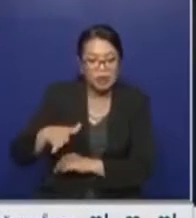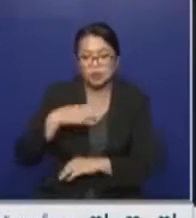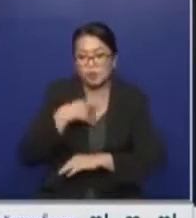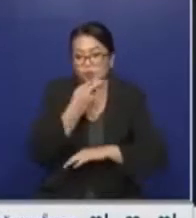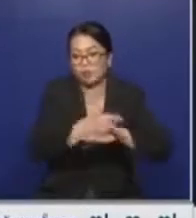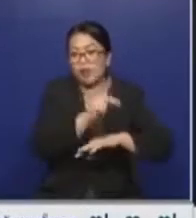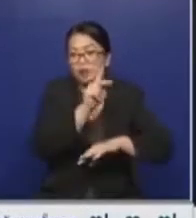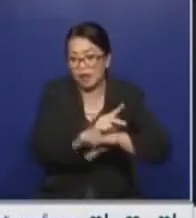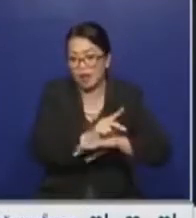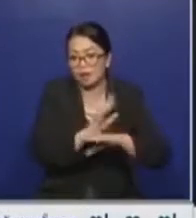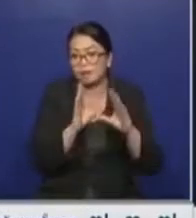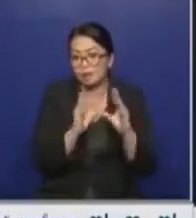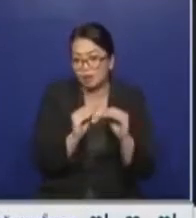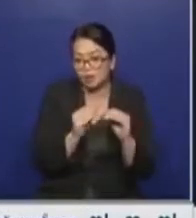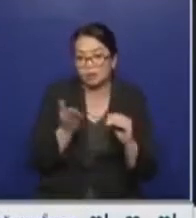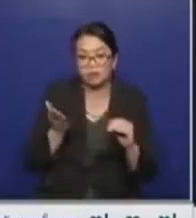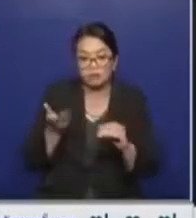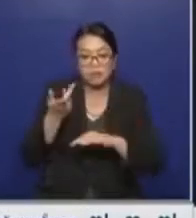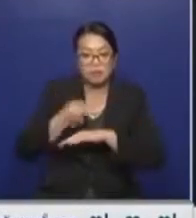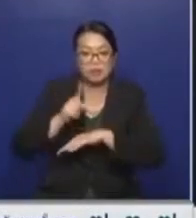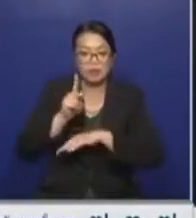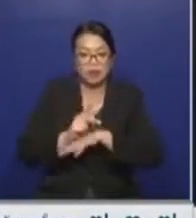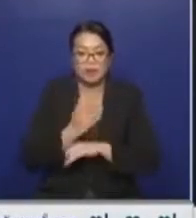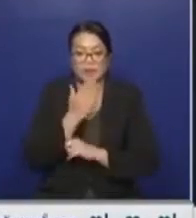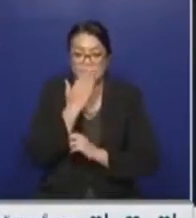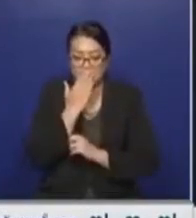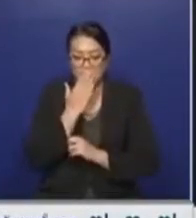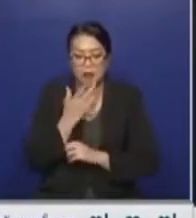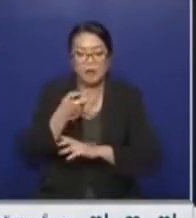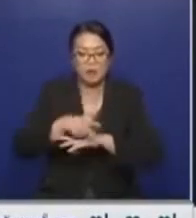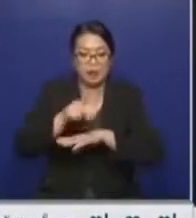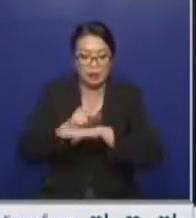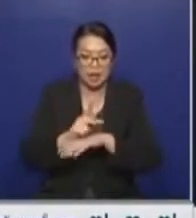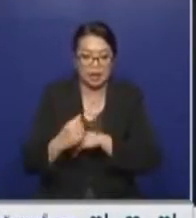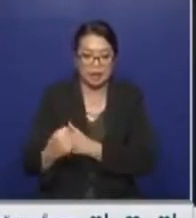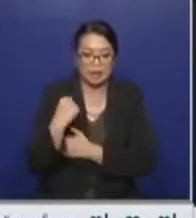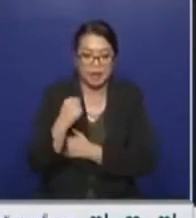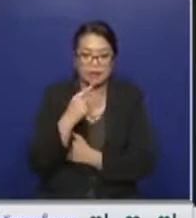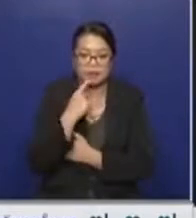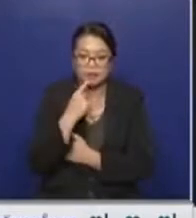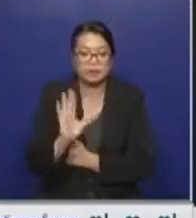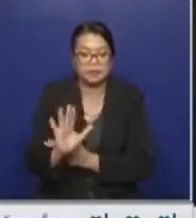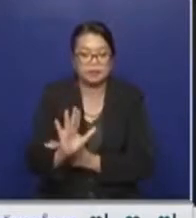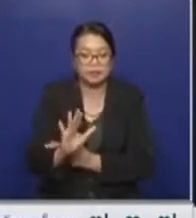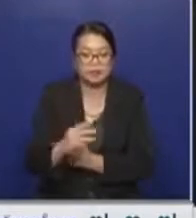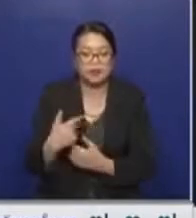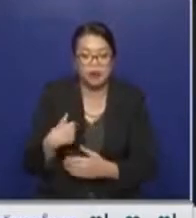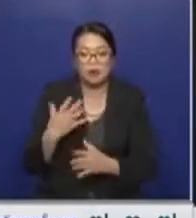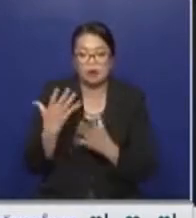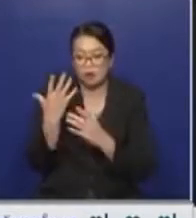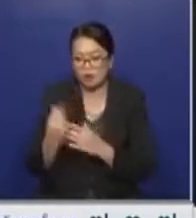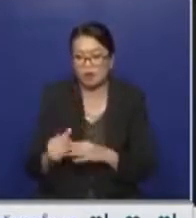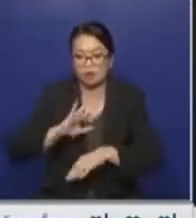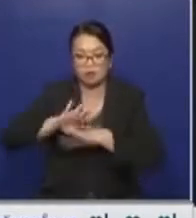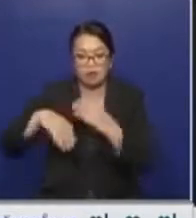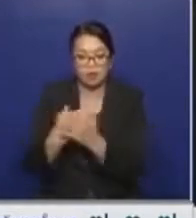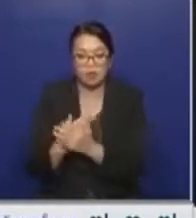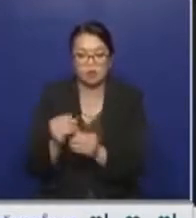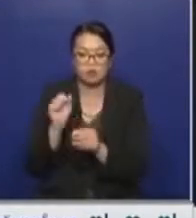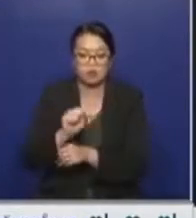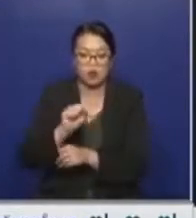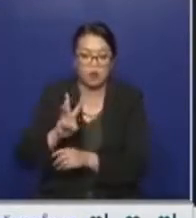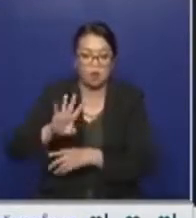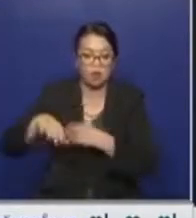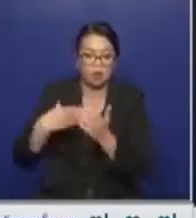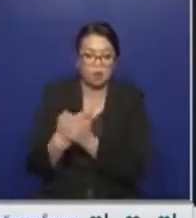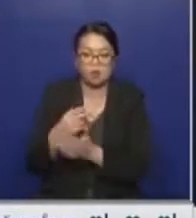ที่ประชุมค่ะเหตุการณ์นี้นะคะยืนยันได้ว่าสว.ทั้ง250คนนั้น